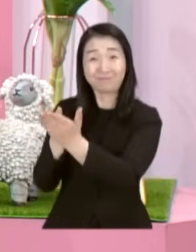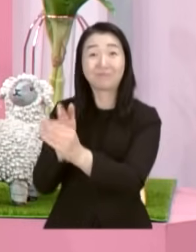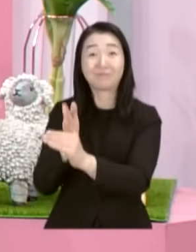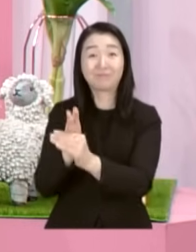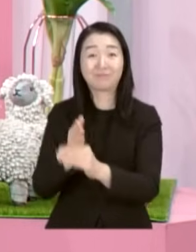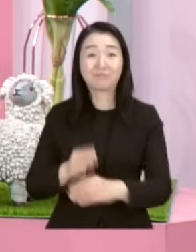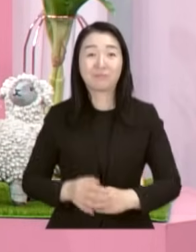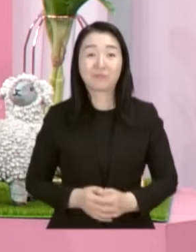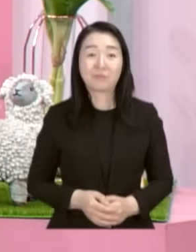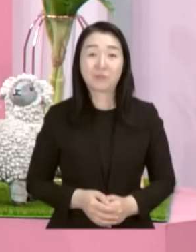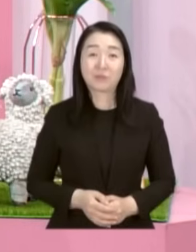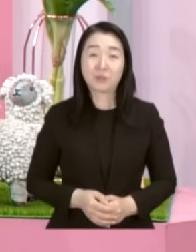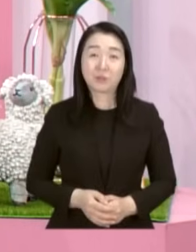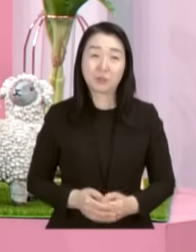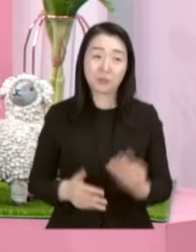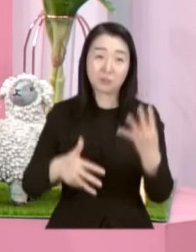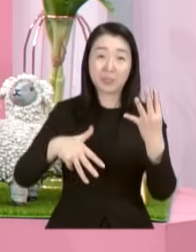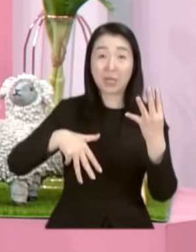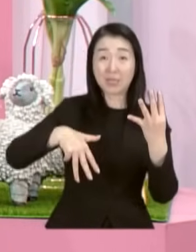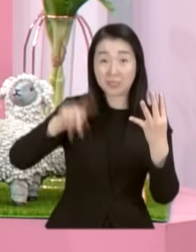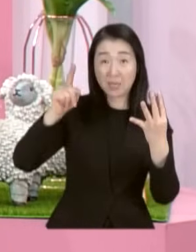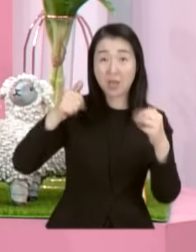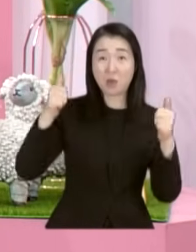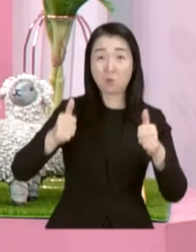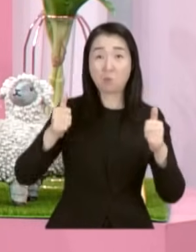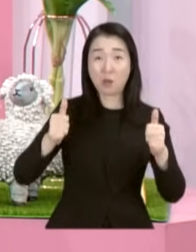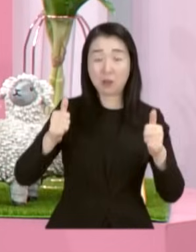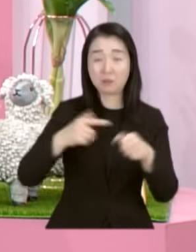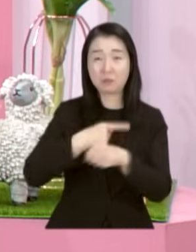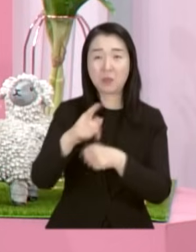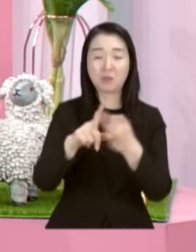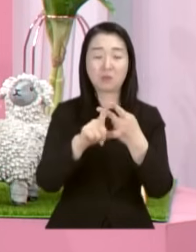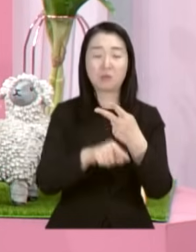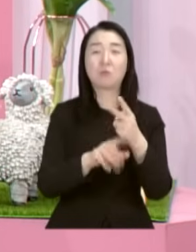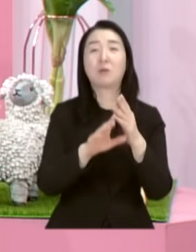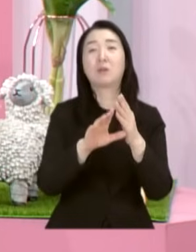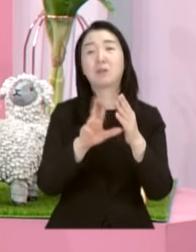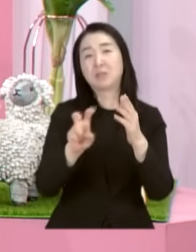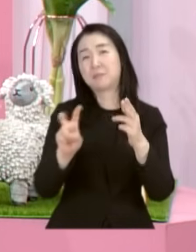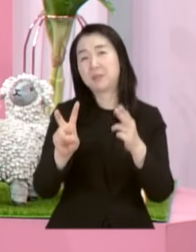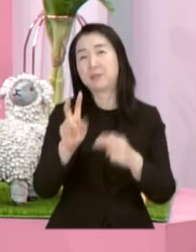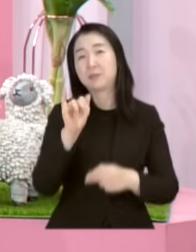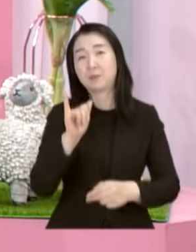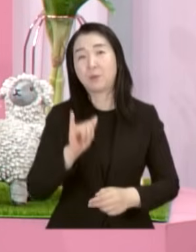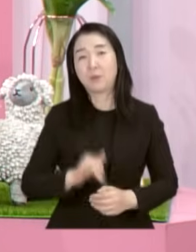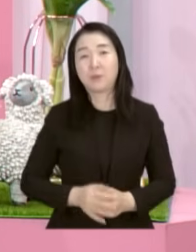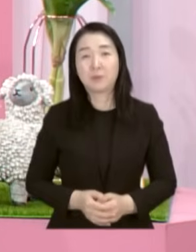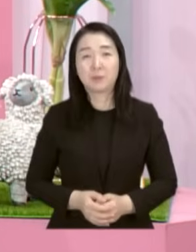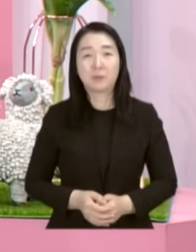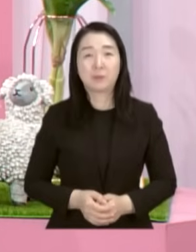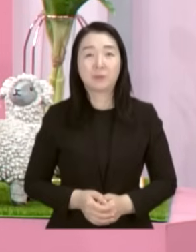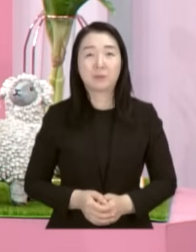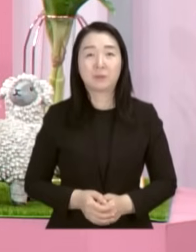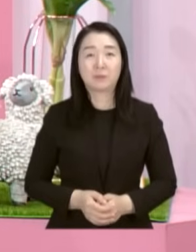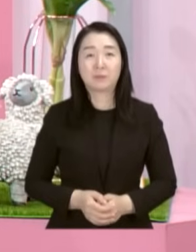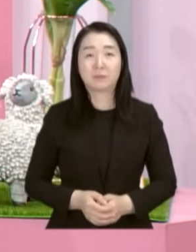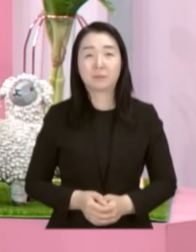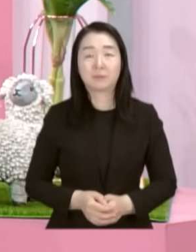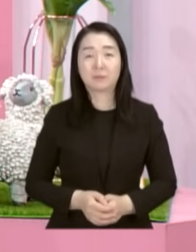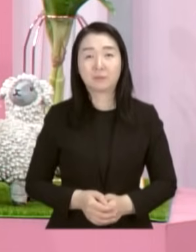중인데 지금 4차 공판을 내년도 2월 22일 날 해요.